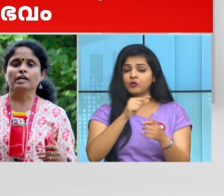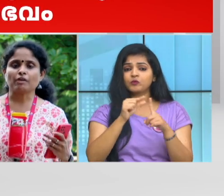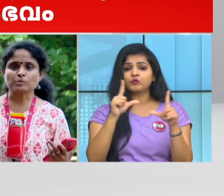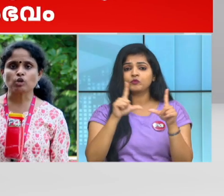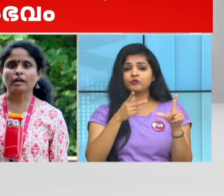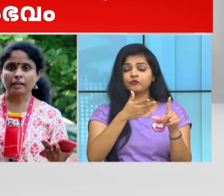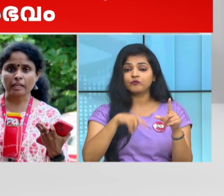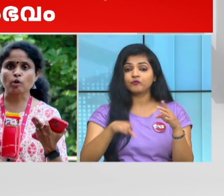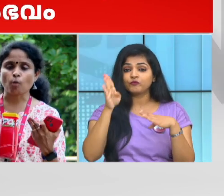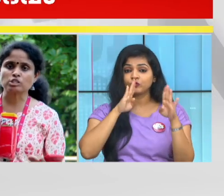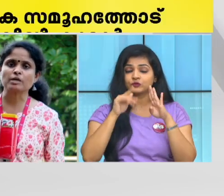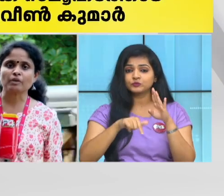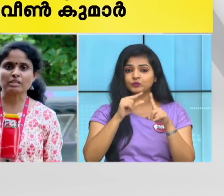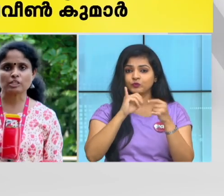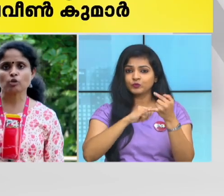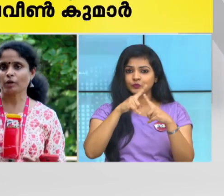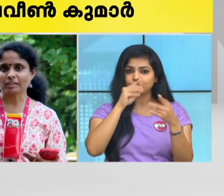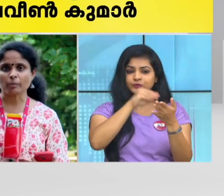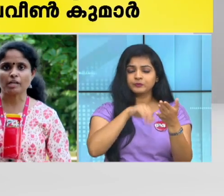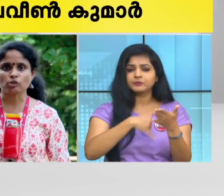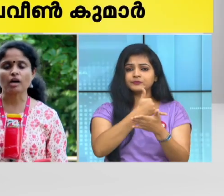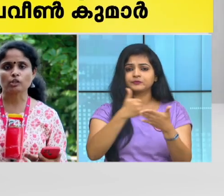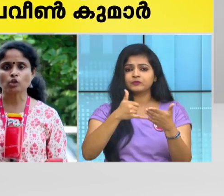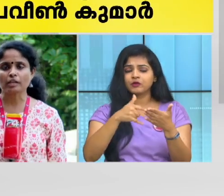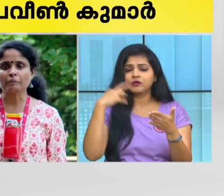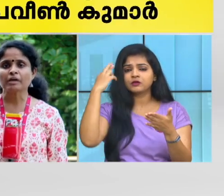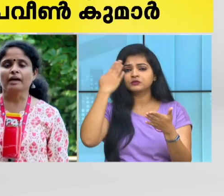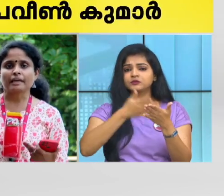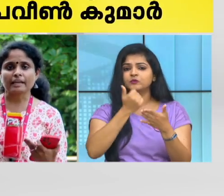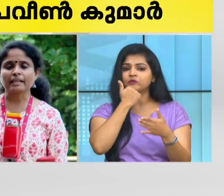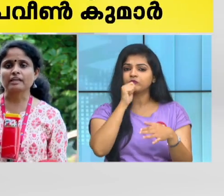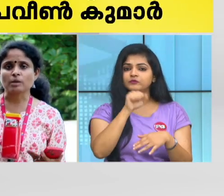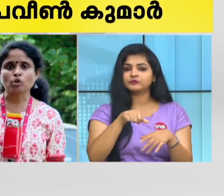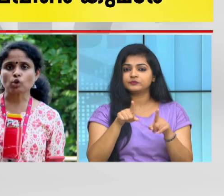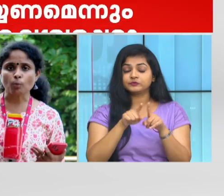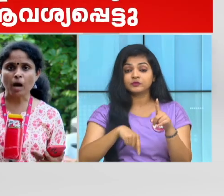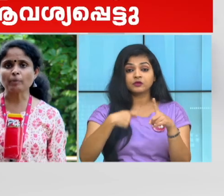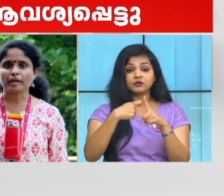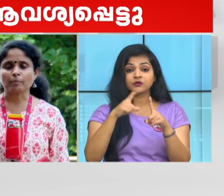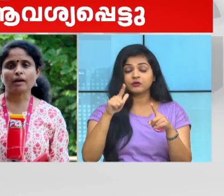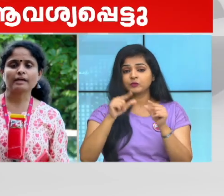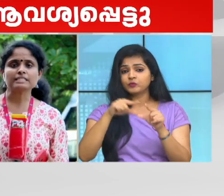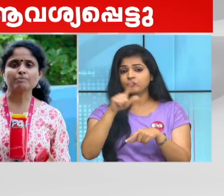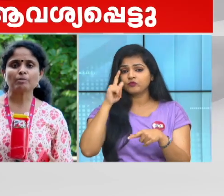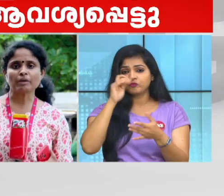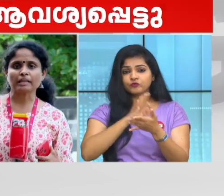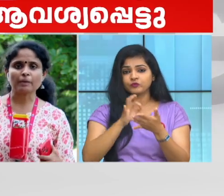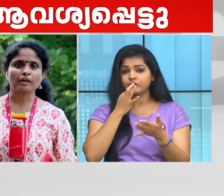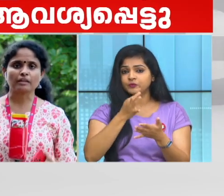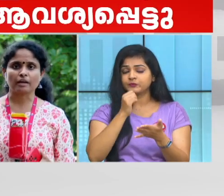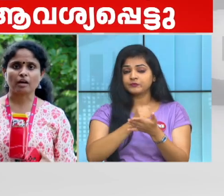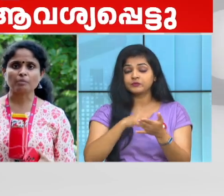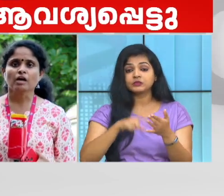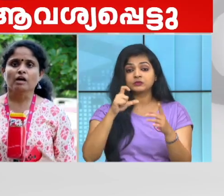ഈ ഫേസ്ബുക്ക് അല്ലെങ്കിൽ ഈ ഒരു പോസ്റ്റ് പിൻവലിച്ചതിലൂടെ വ്യക്തമായിരിക്കുന്നത്. അതുകൊണ്ട് തന്നെ KK ലതിക സമൂഹത്തോട് മാപ്പ് പറയണം, അല്ലെങ്കിൽ CPM ഇവരെ